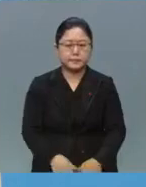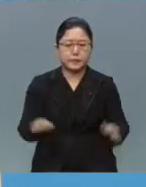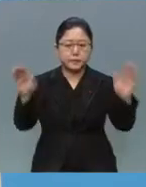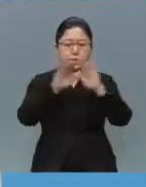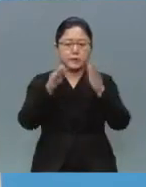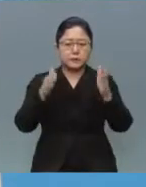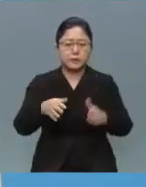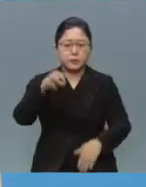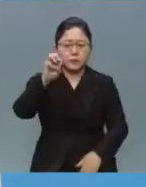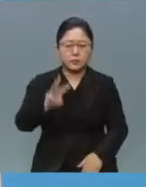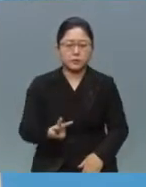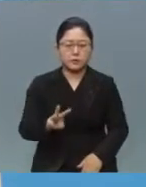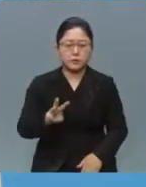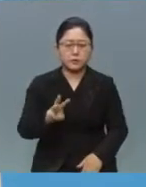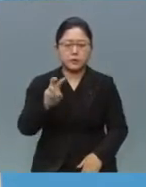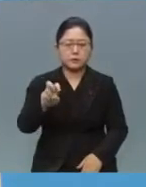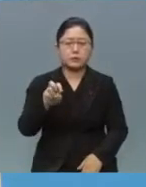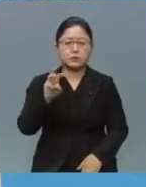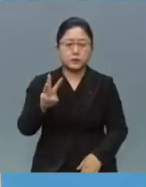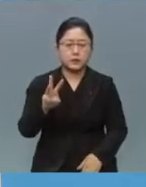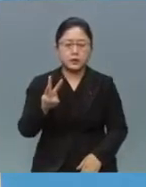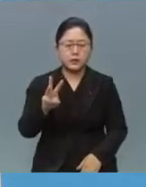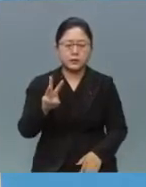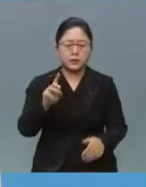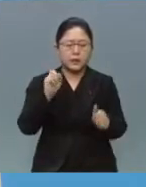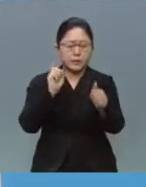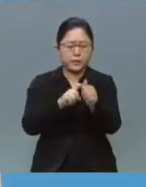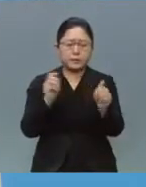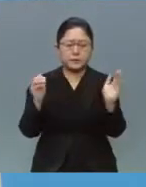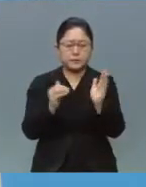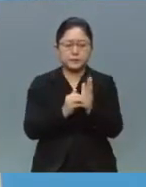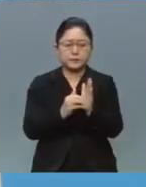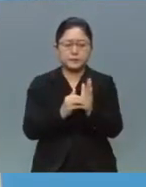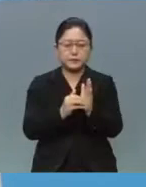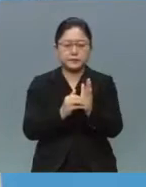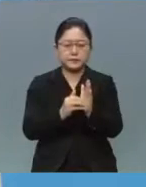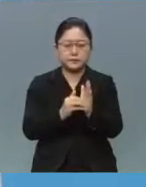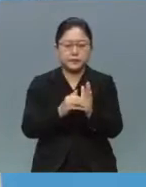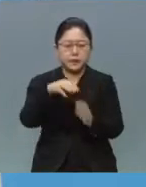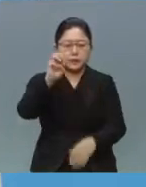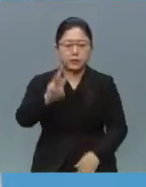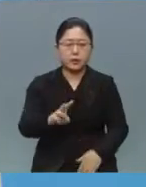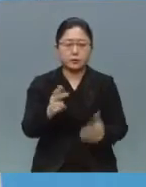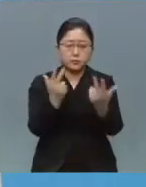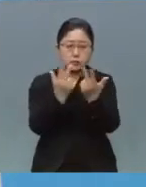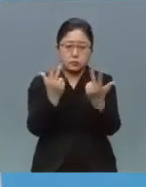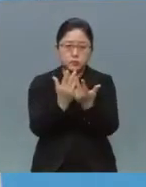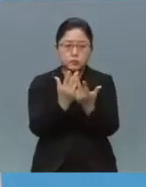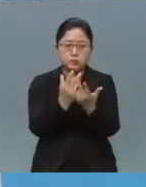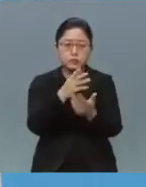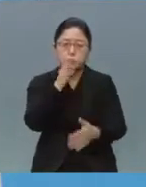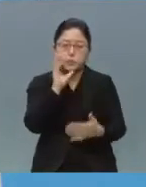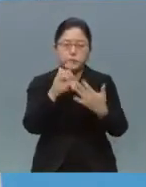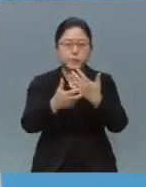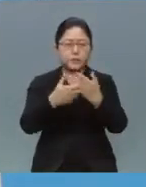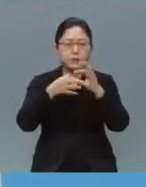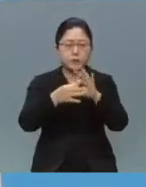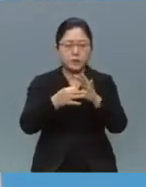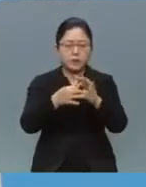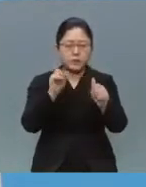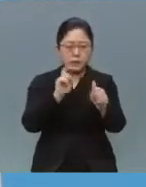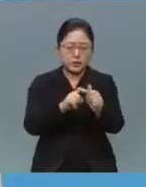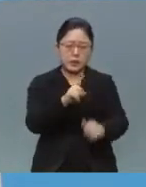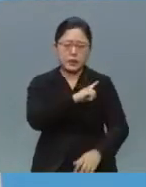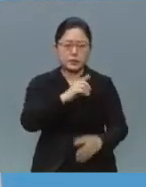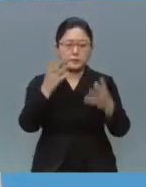네, 밤사이 광주에서만 23명이 무더기로 확진 판정을 받았습니다. 광주 북구 에버그린 요양원 관련 확진자가